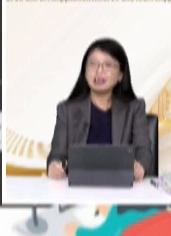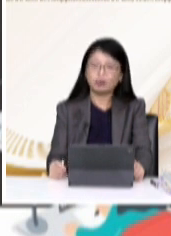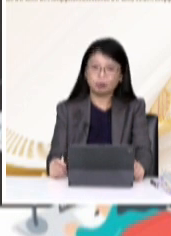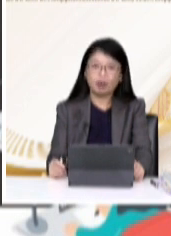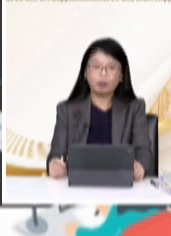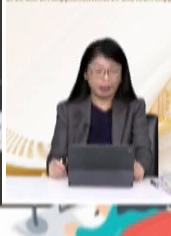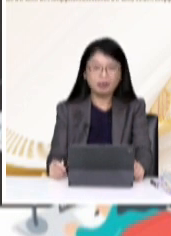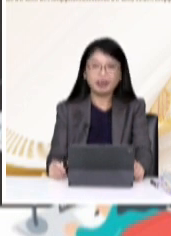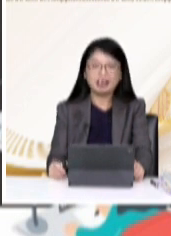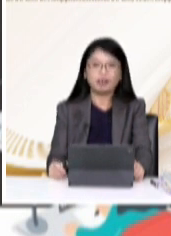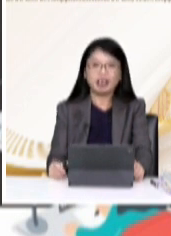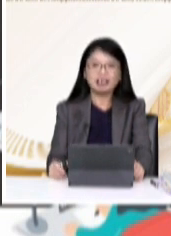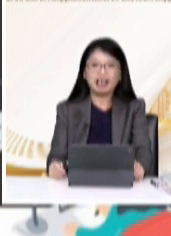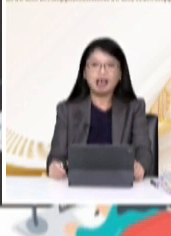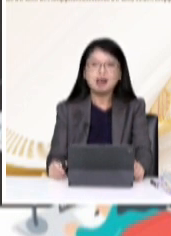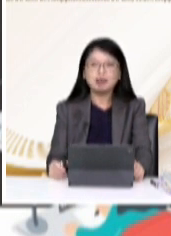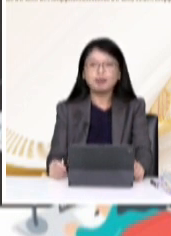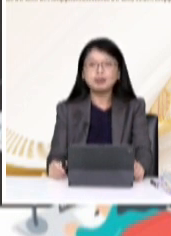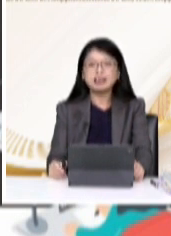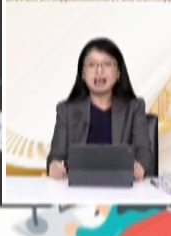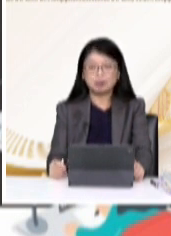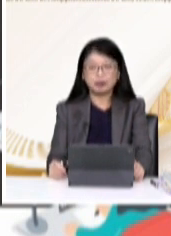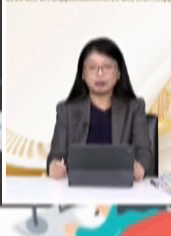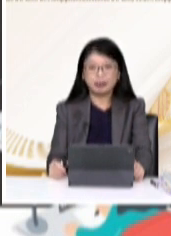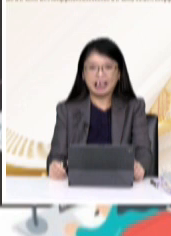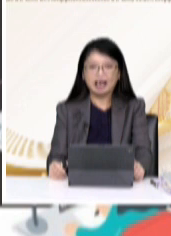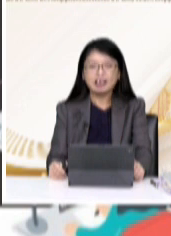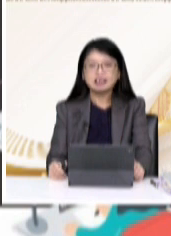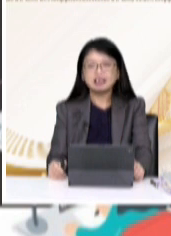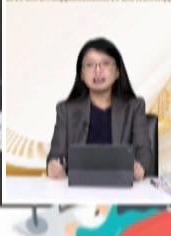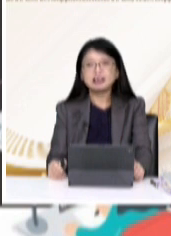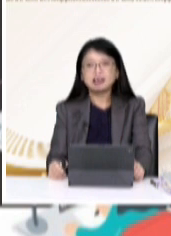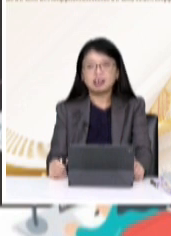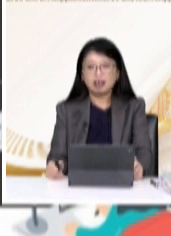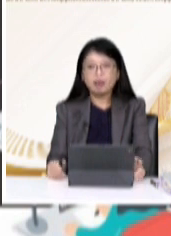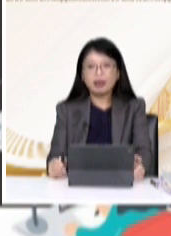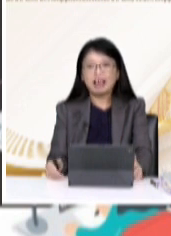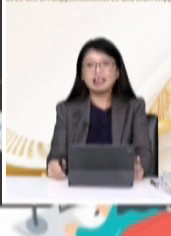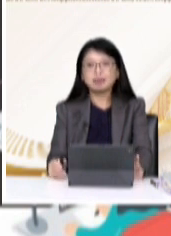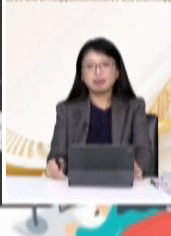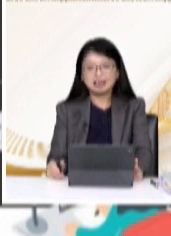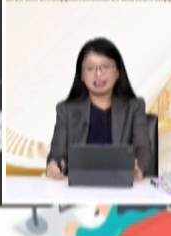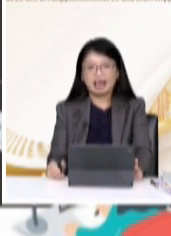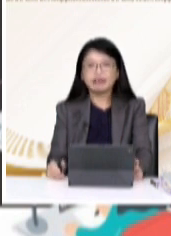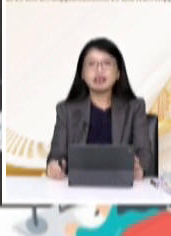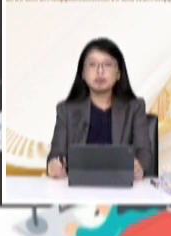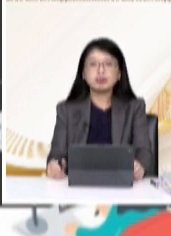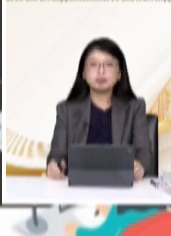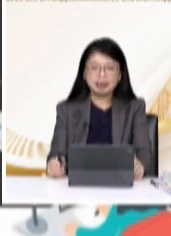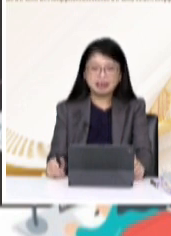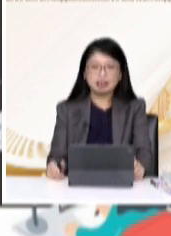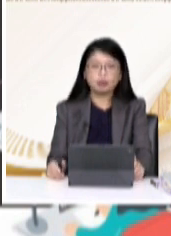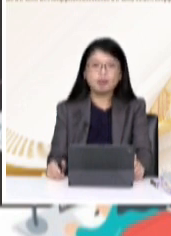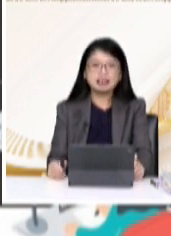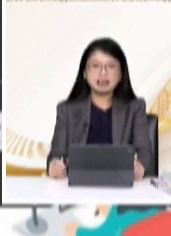ที่ของตัวหัวหน้าหน่วยงานของรัฐนะคะเป็นผู้พิจารณากำหนดองค์คณะซึ่งแล้วองค์คณะเนี่ยกำหนดมาจากไหนก็กำหนดม